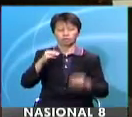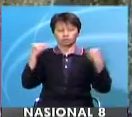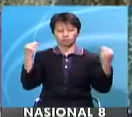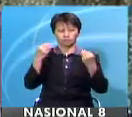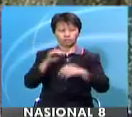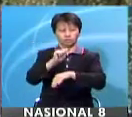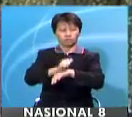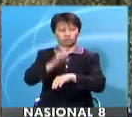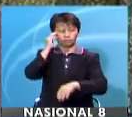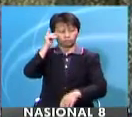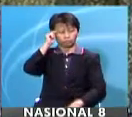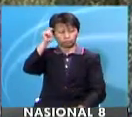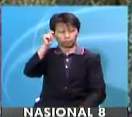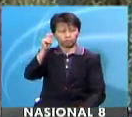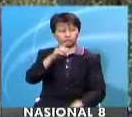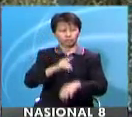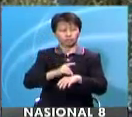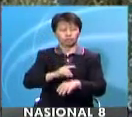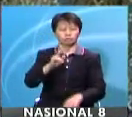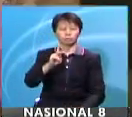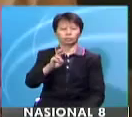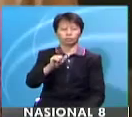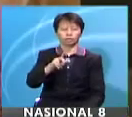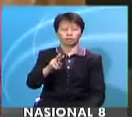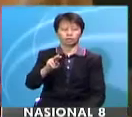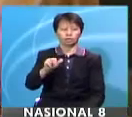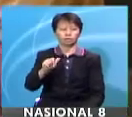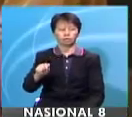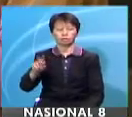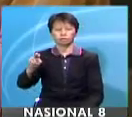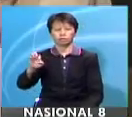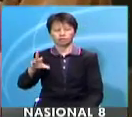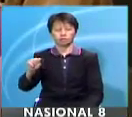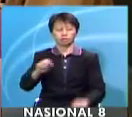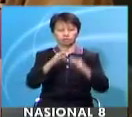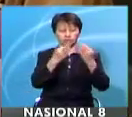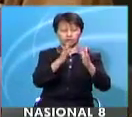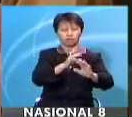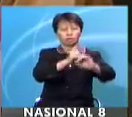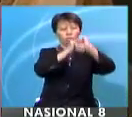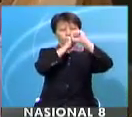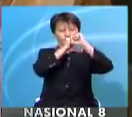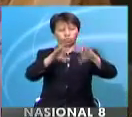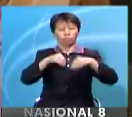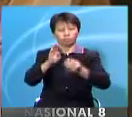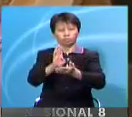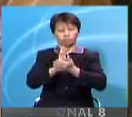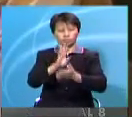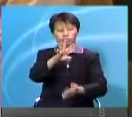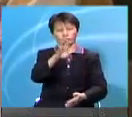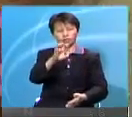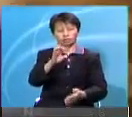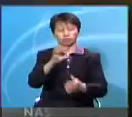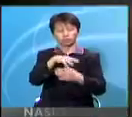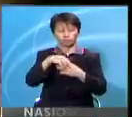Adat Melayu Terengganu Maidam di Kuala Nerus, manakala setiap keluarga masyarakat orang asli menerima bantuan